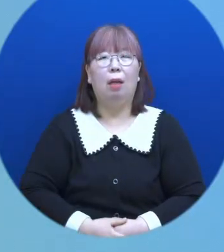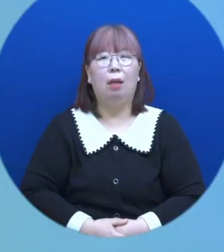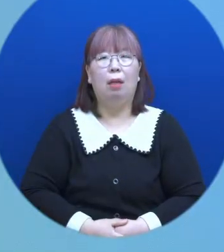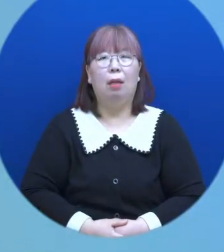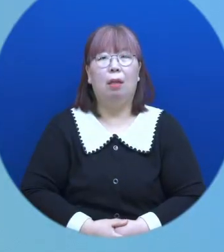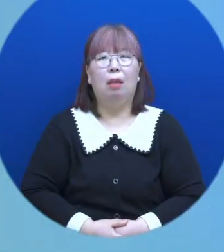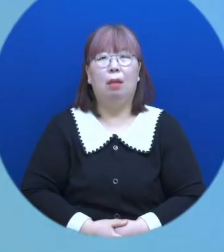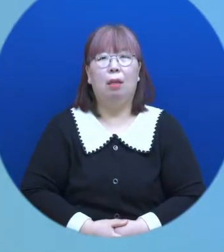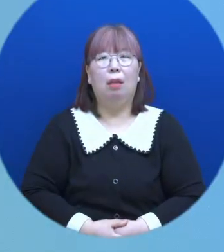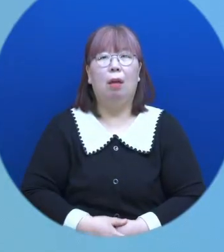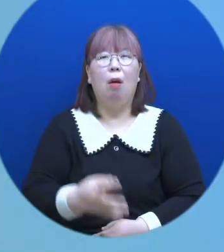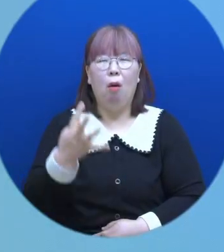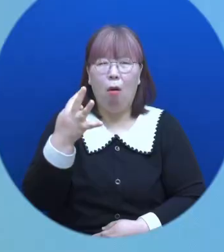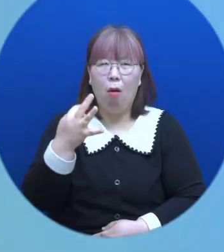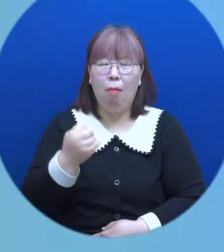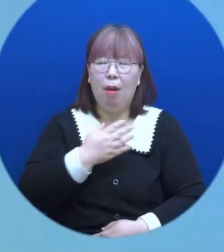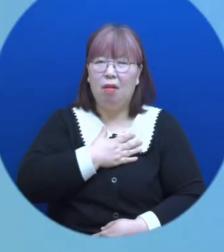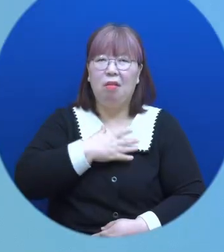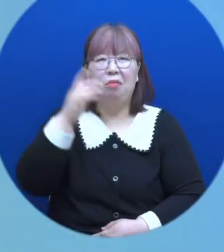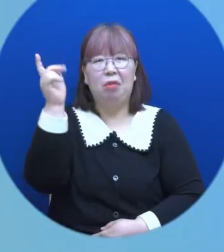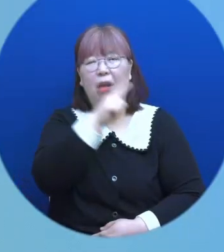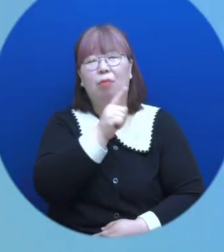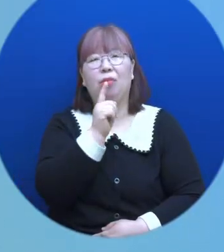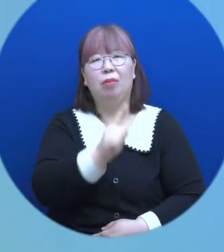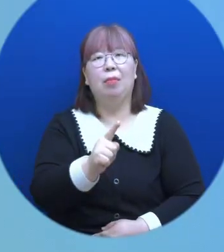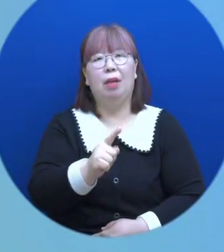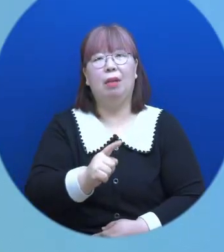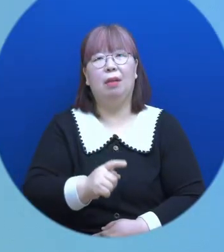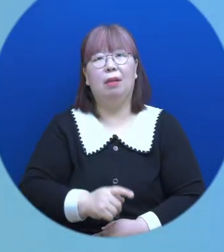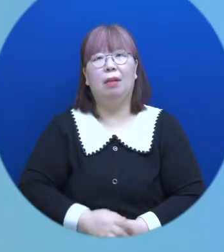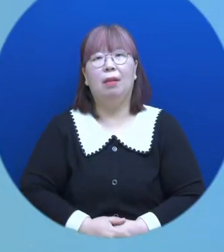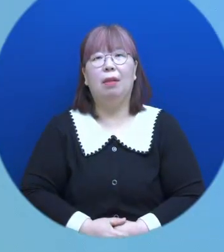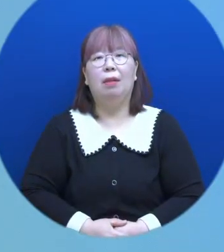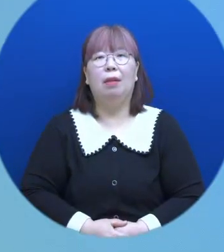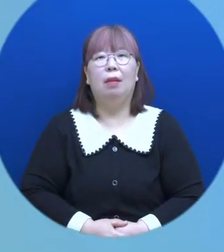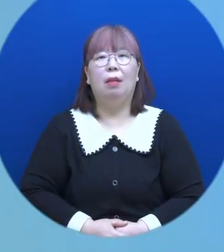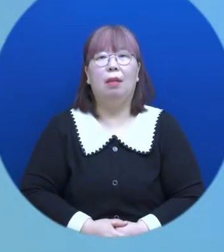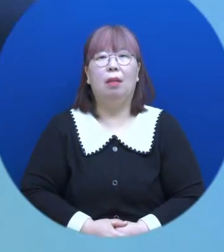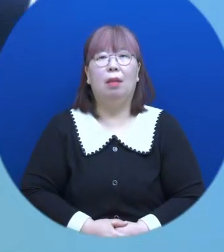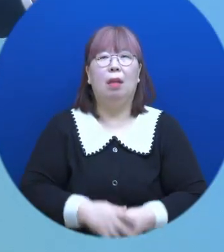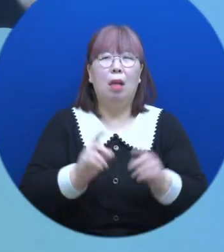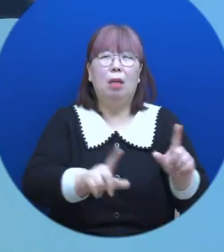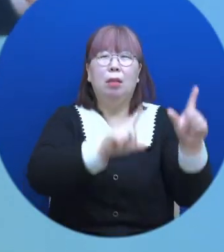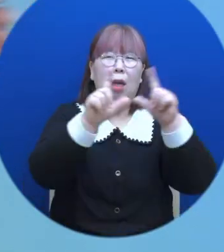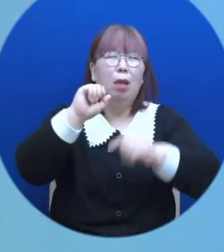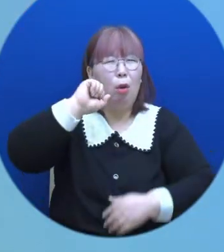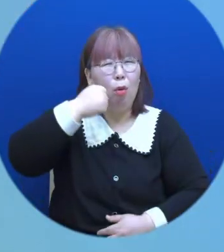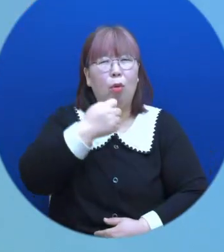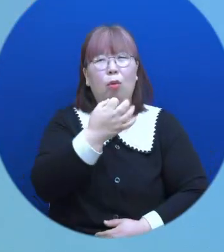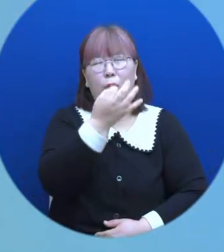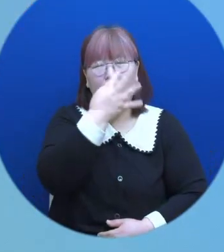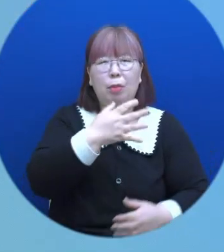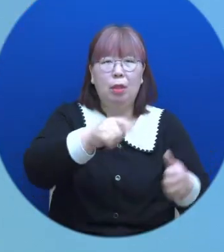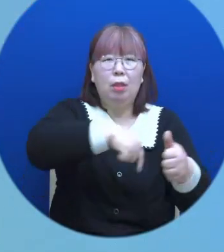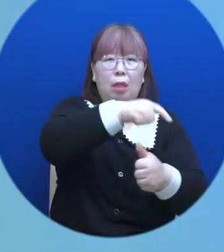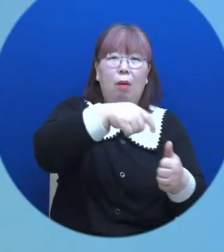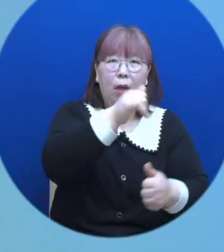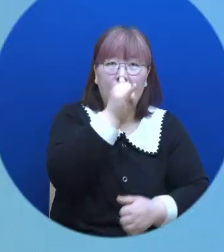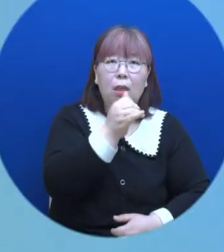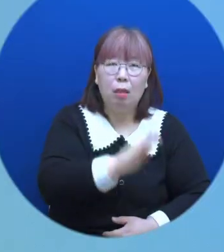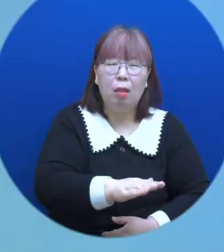얼마나 감정 상하는 말을 하고 있는 겁니까? 살기 어렵고 힘든 상황에 놓여